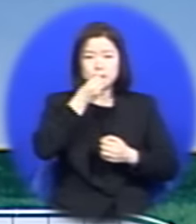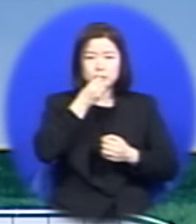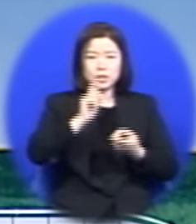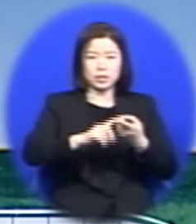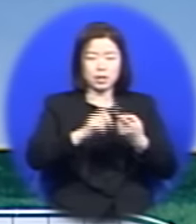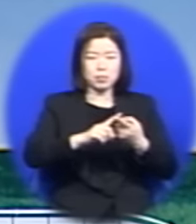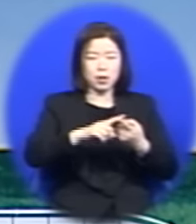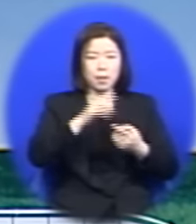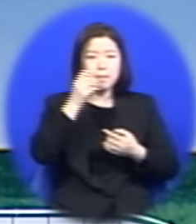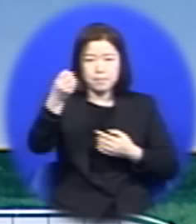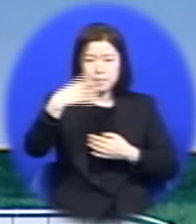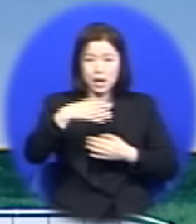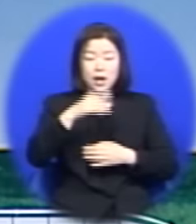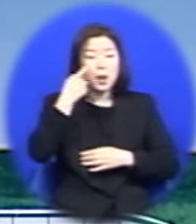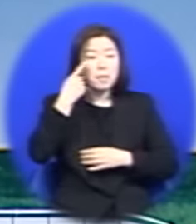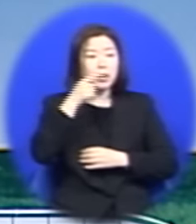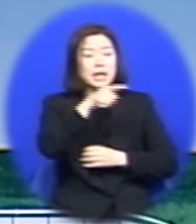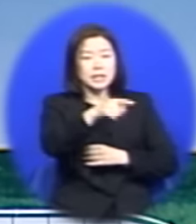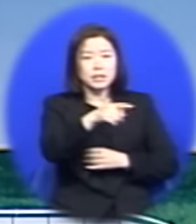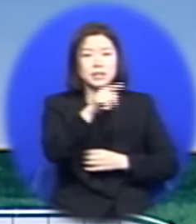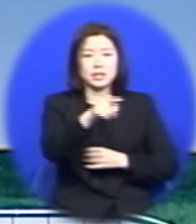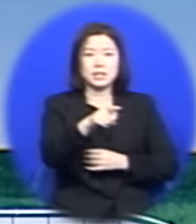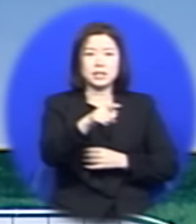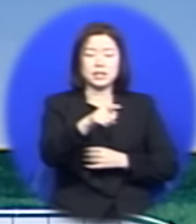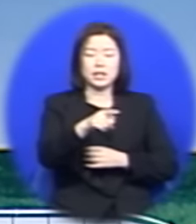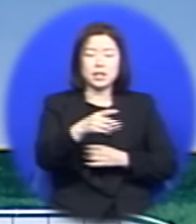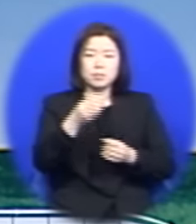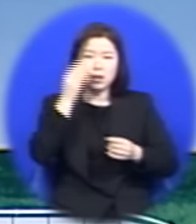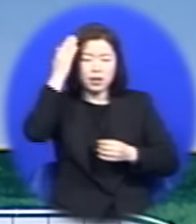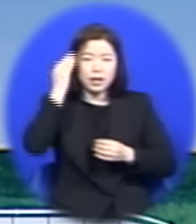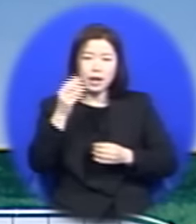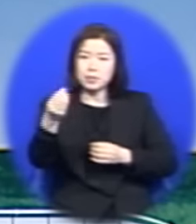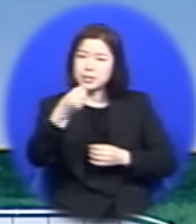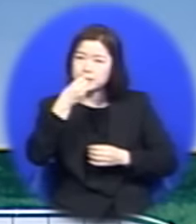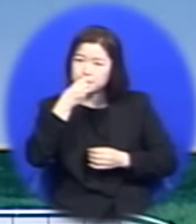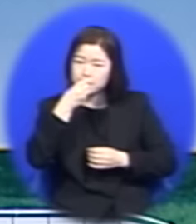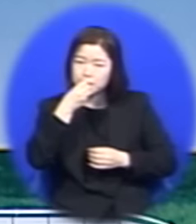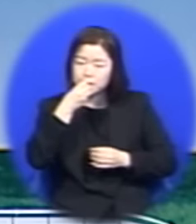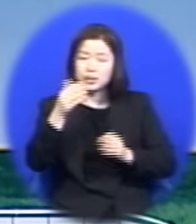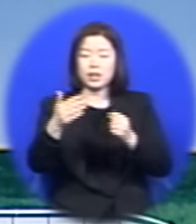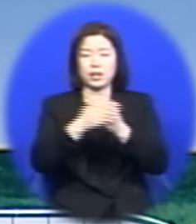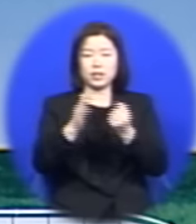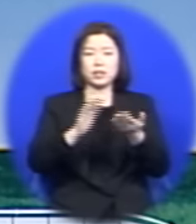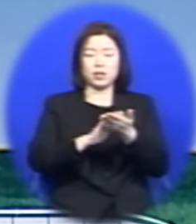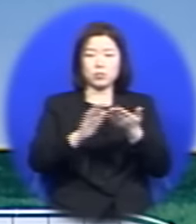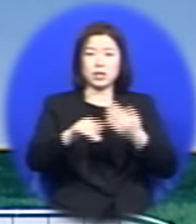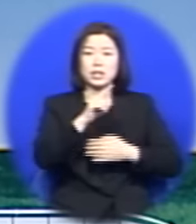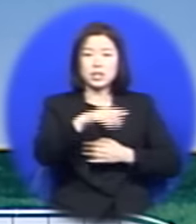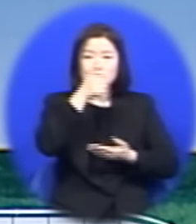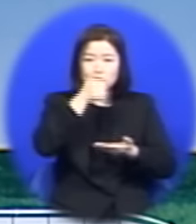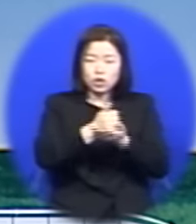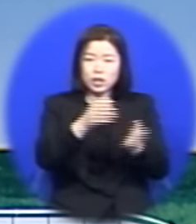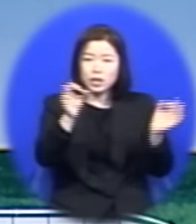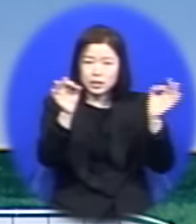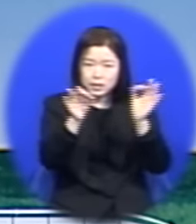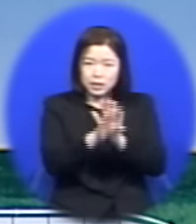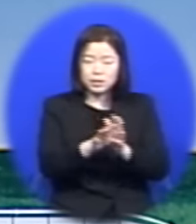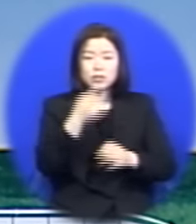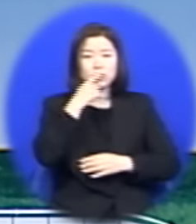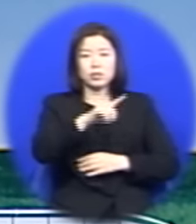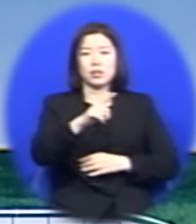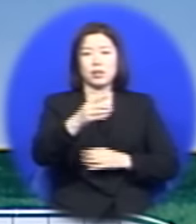보라 이것이 내 입에 닿았으니 내 악이 제하여졌고 내 죄가 사하여졌느니라